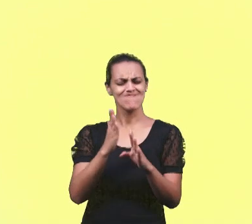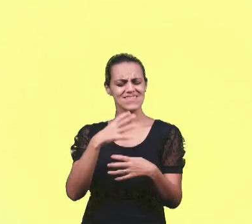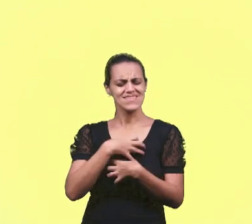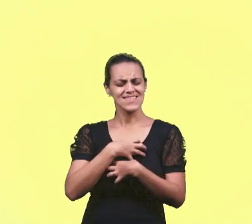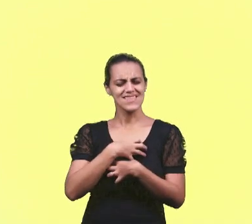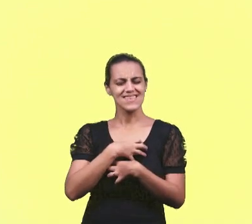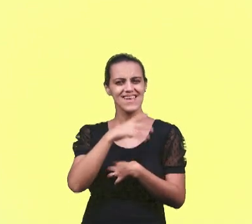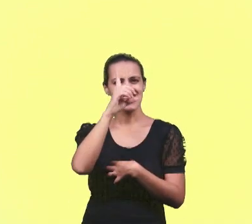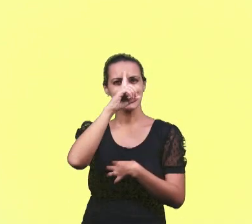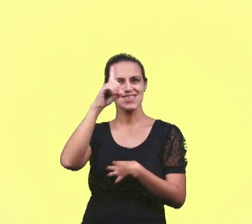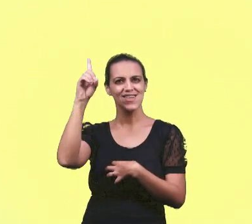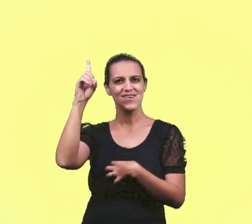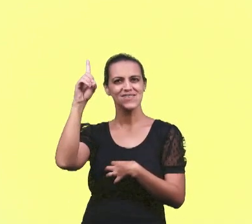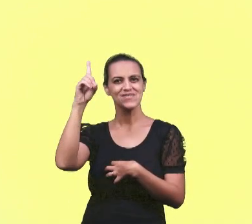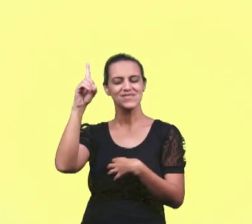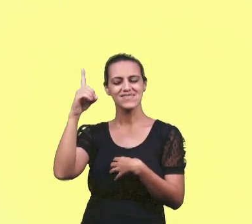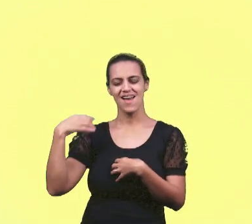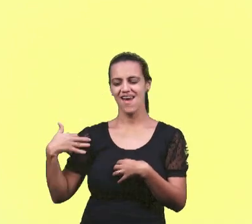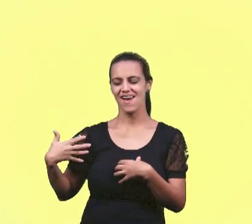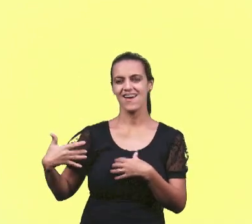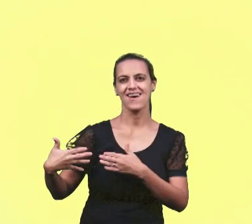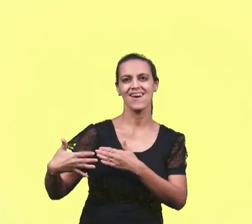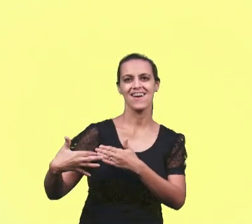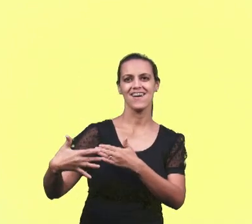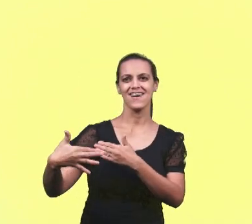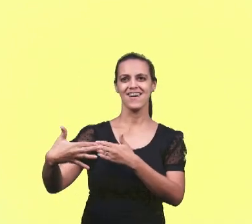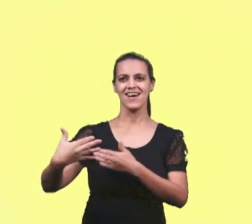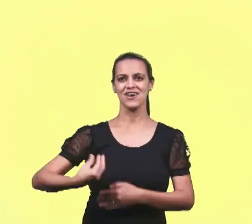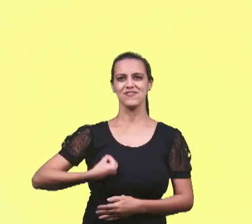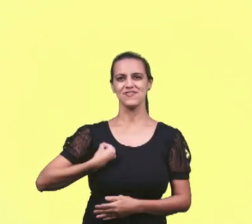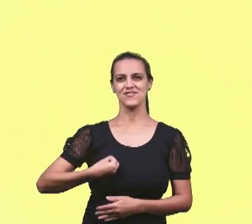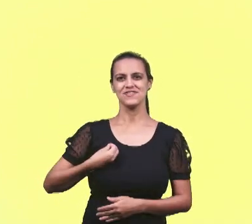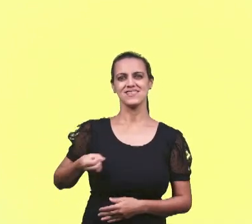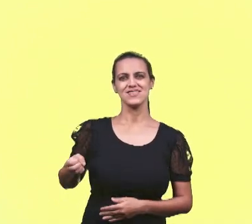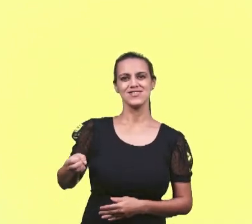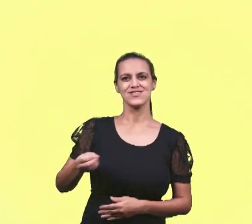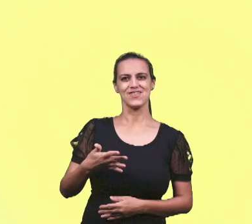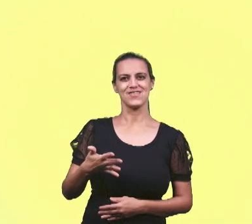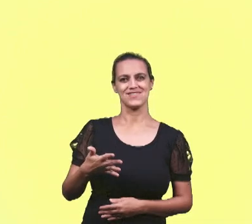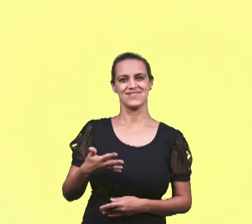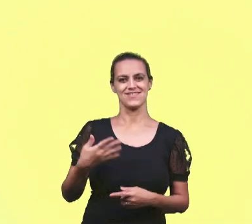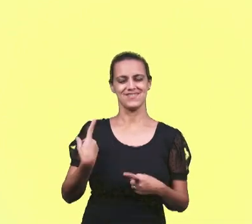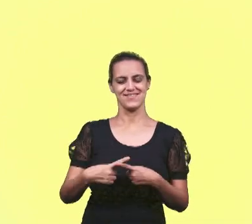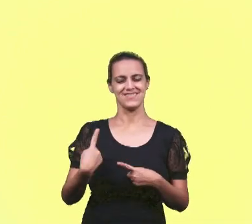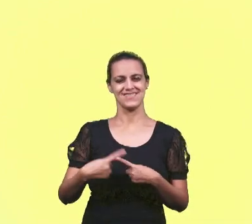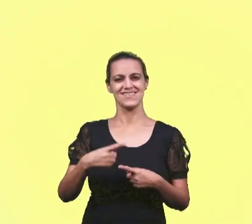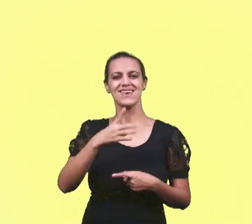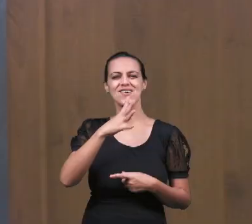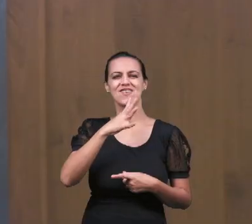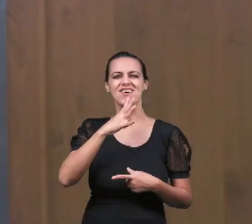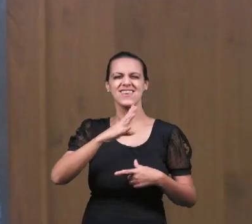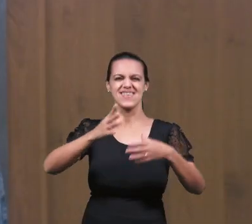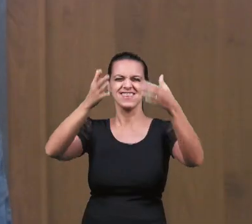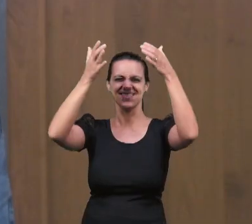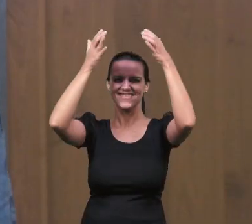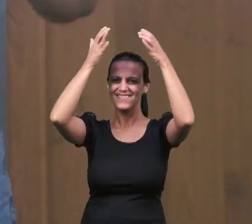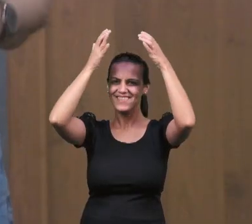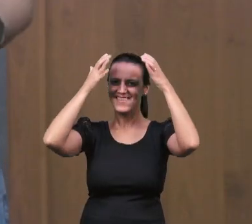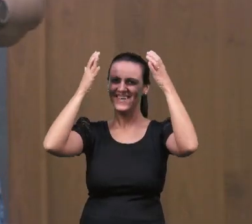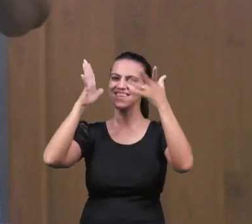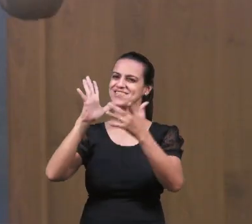sauveur, il a été même baptisé dans les eaux. Et à partir de cette rencontre si merveilleuse avec